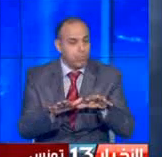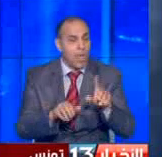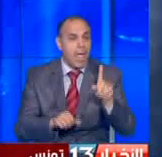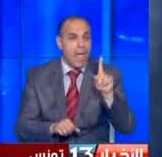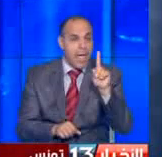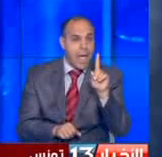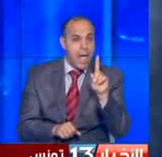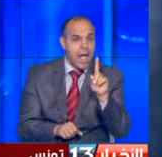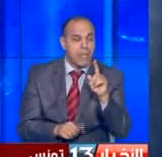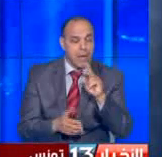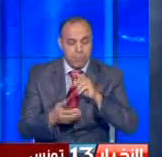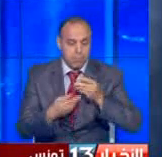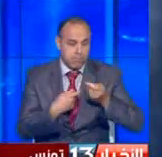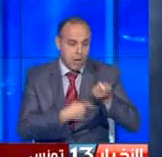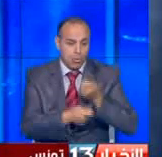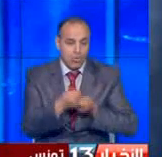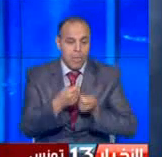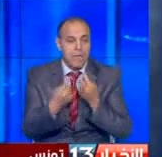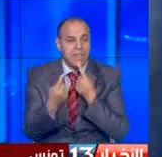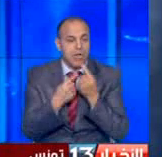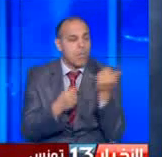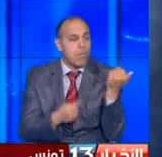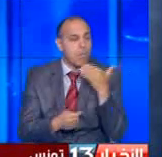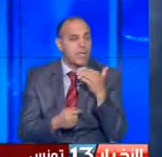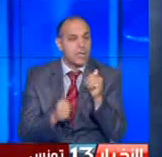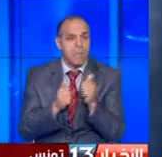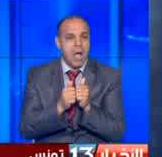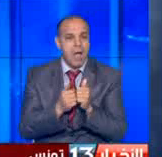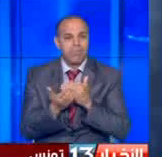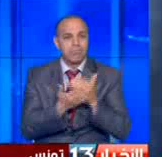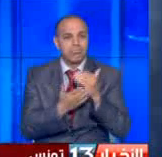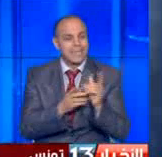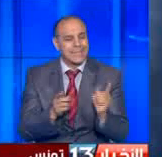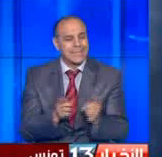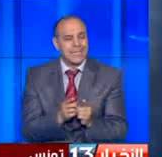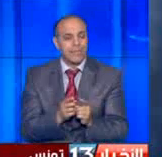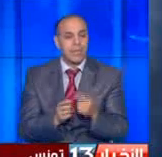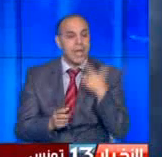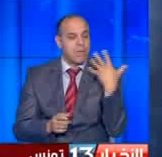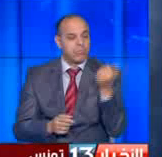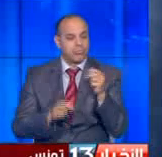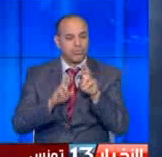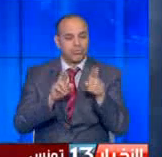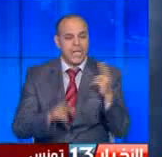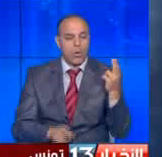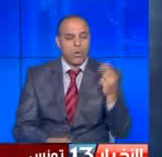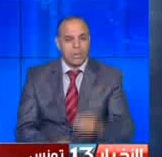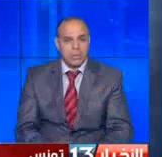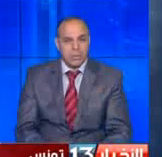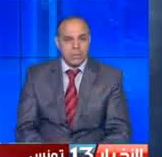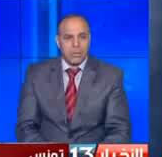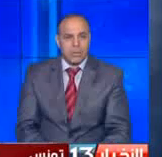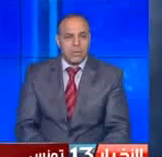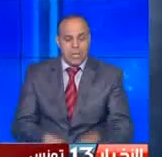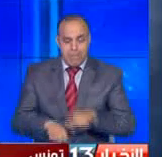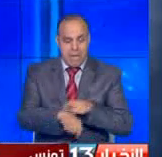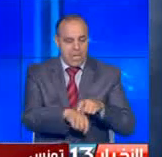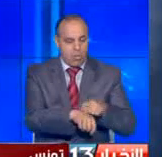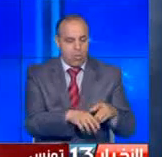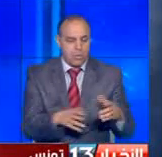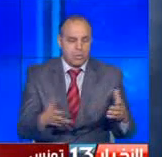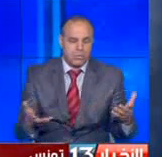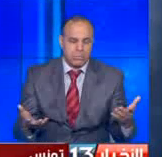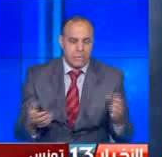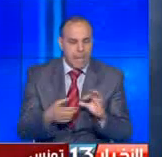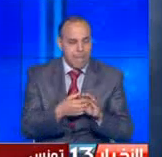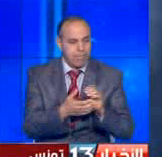لابرام الصفقات بالتفاوض المباشر مع المقاولات الصغرى لاصحاب الشهائد العليا البلديات اشتري